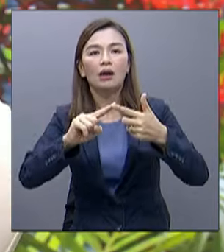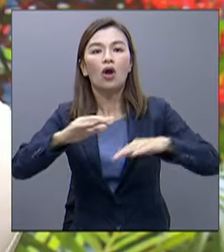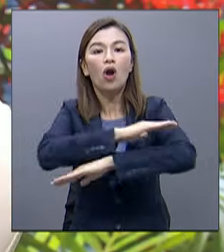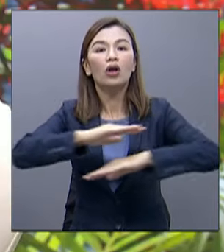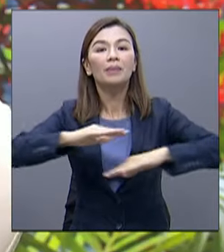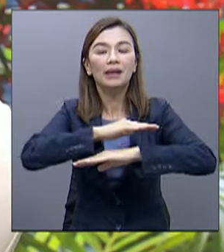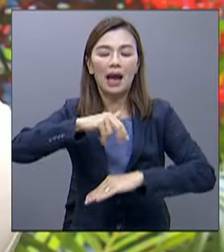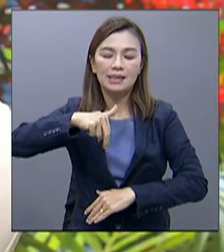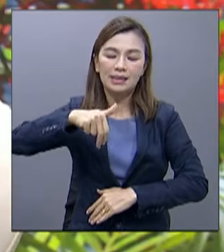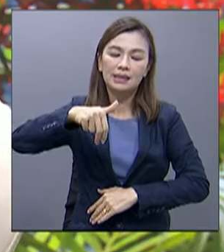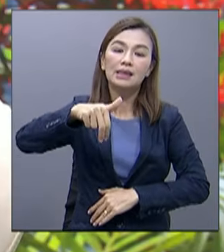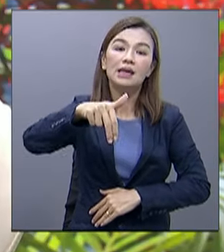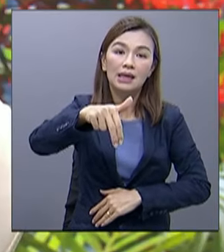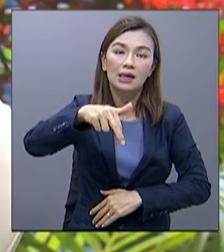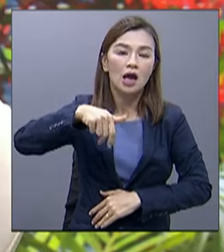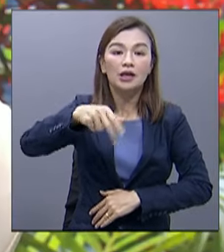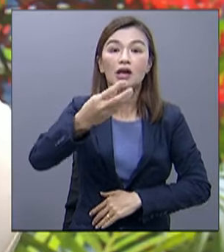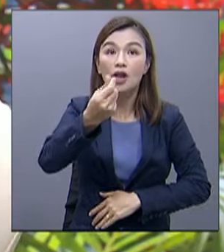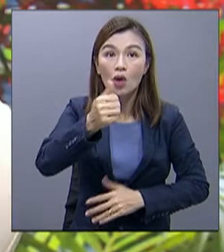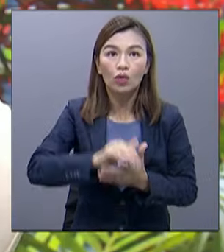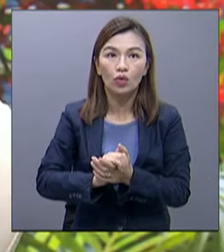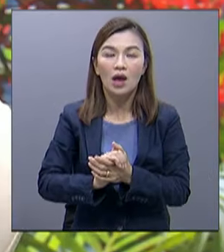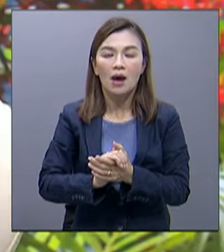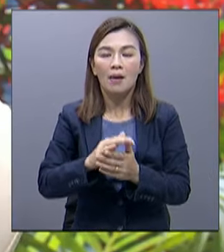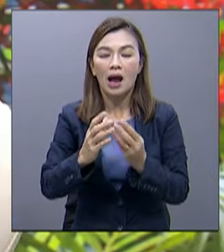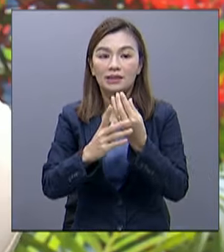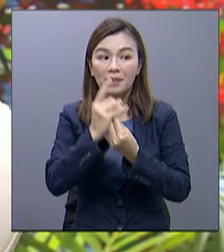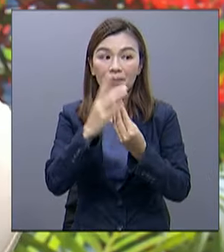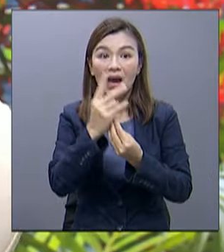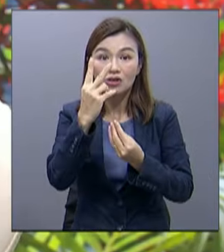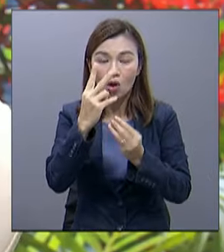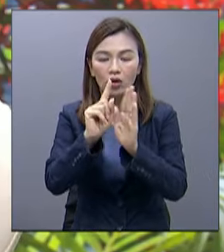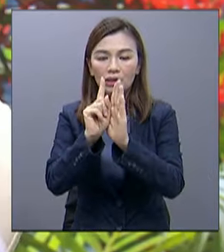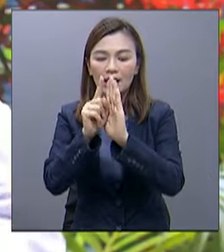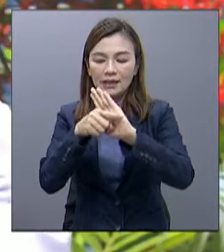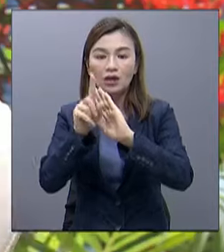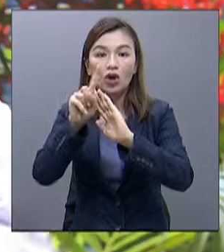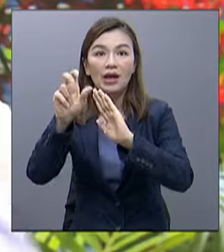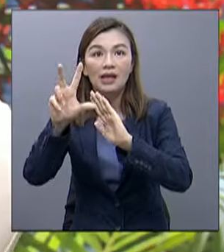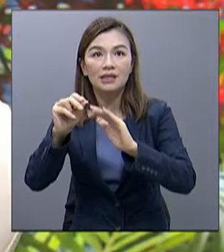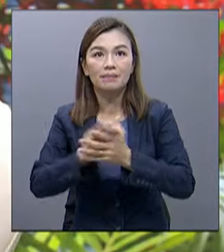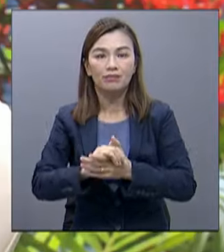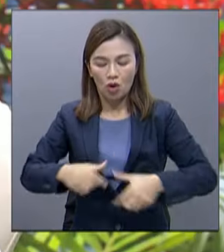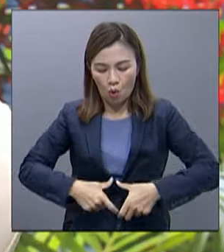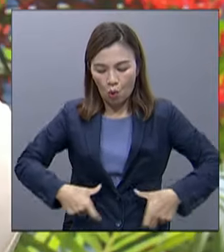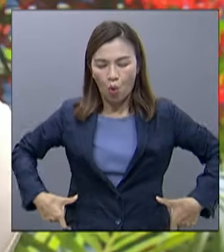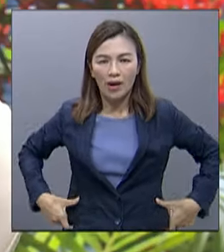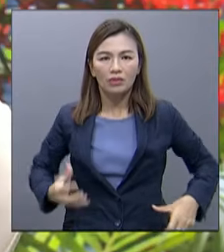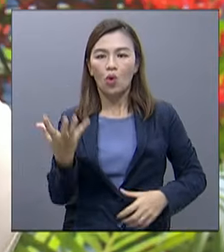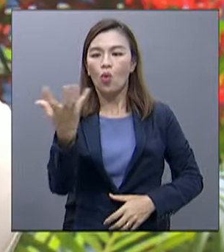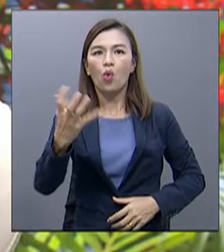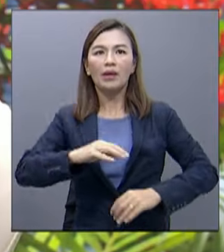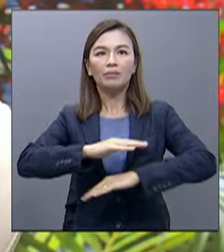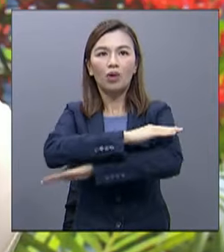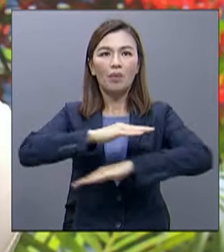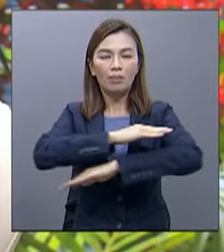เดินเดินเร็วนะครับเดินเร็ว 150นาทีต่อสัปดาห์นะครับออที่ 3คือออเอวอออ้วนนะครับเอวไม่ควรเกินส่วน